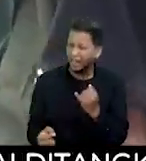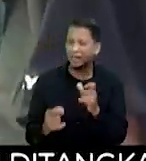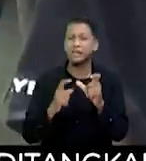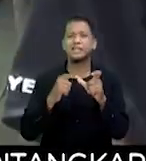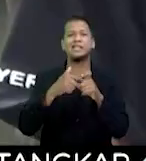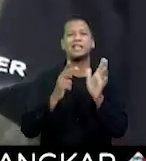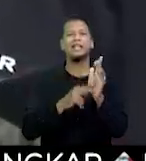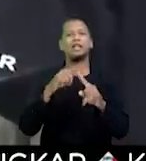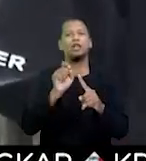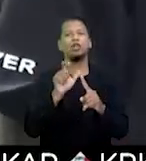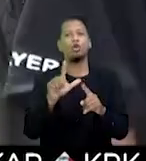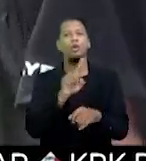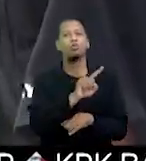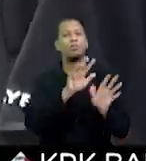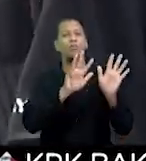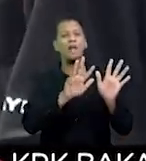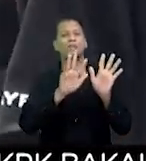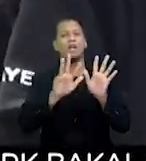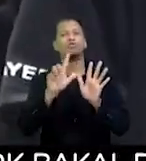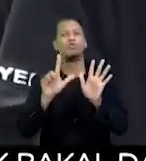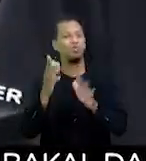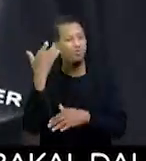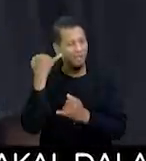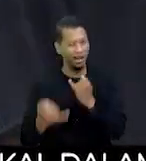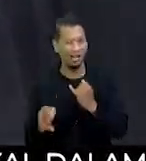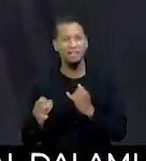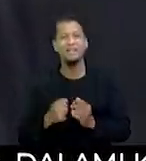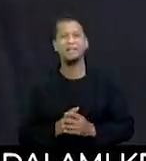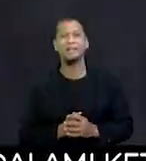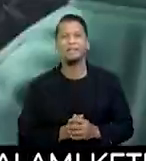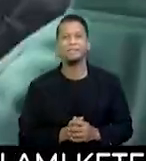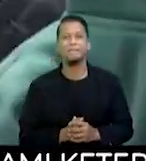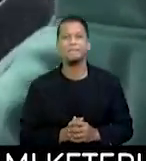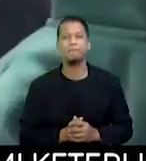silam. Dari Mataram, Nusa Tenggara Barat, Hari Kasidi, iNews, melaporkan.